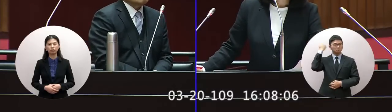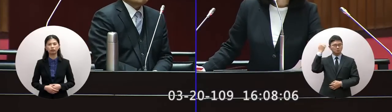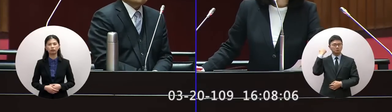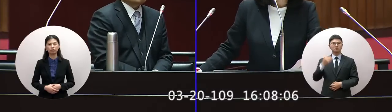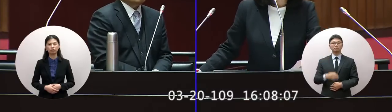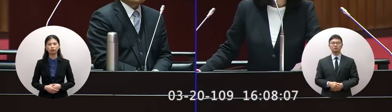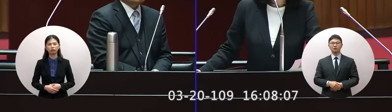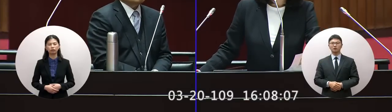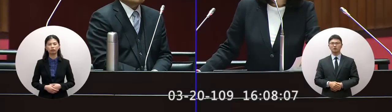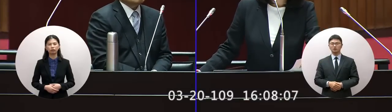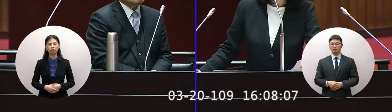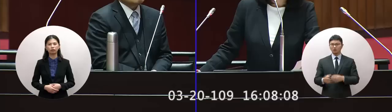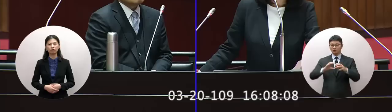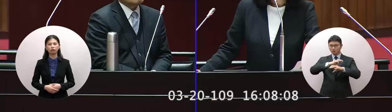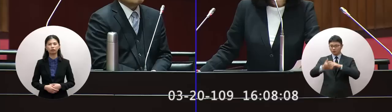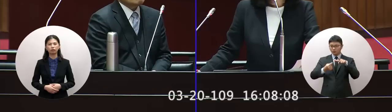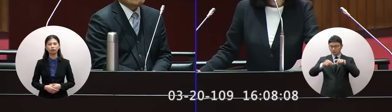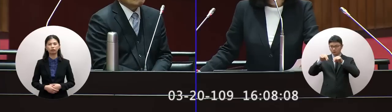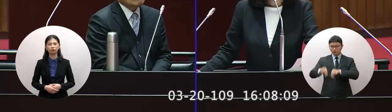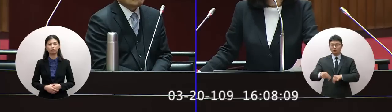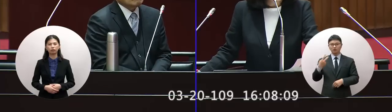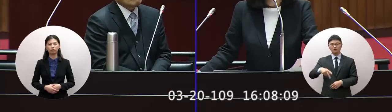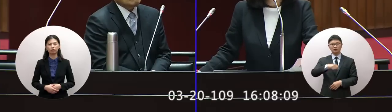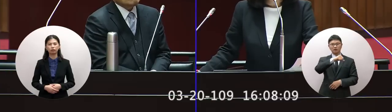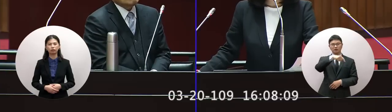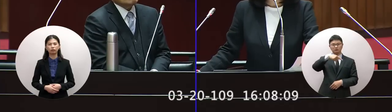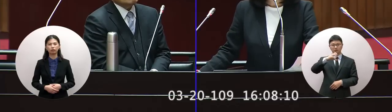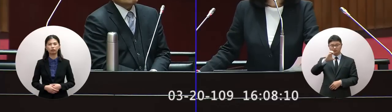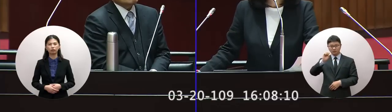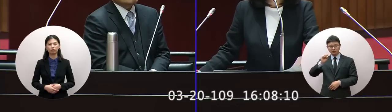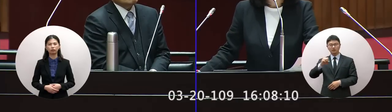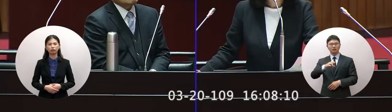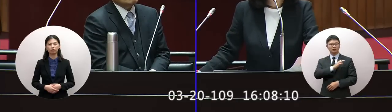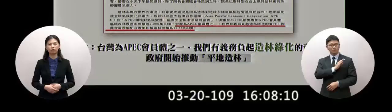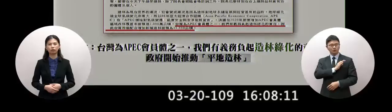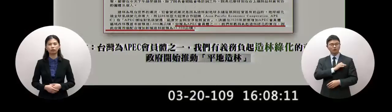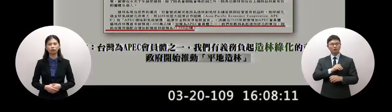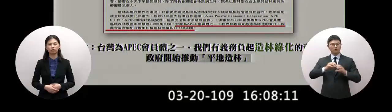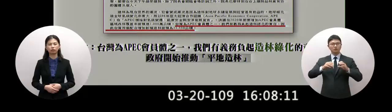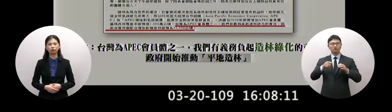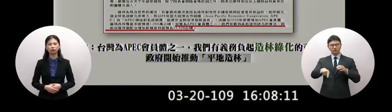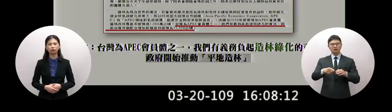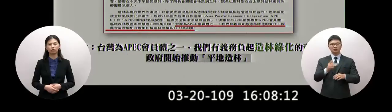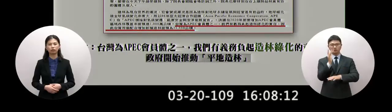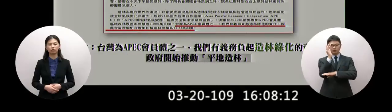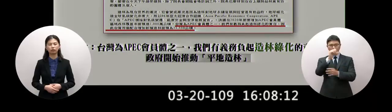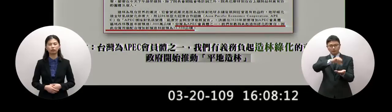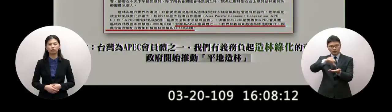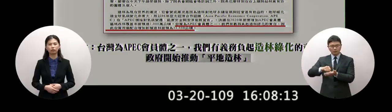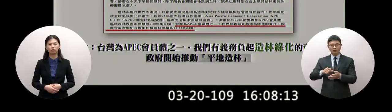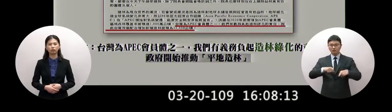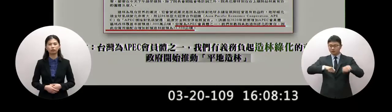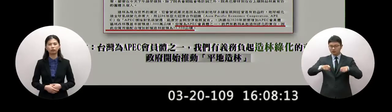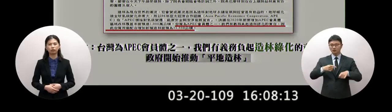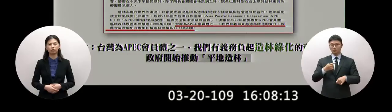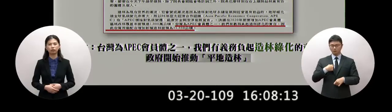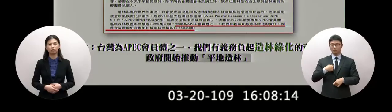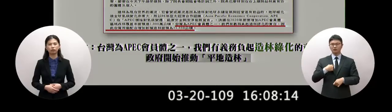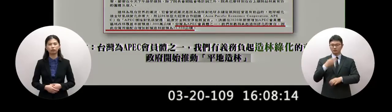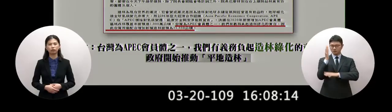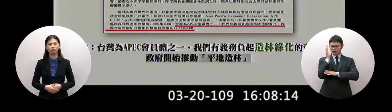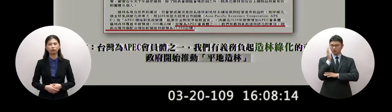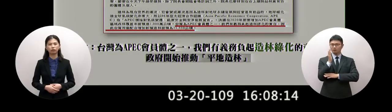因应国际公约还有APEC 会员国的造林政策，我们政府推动了平地造